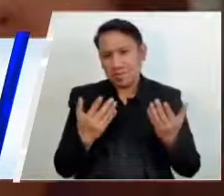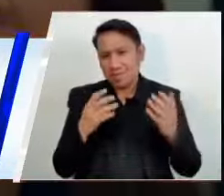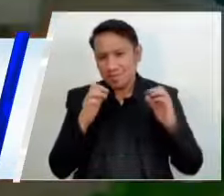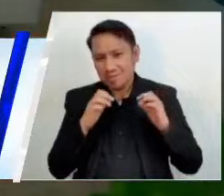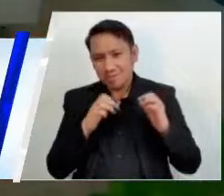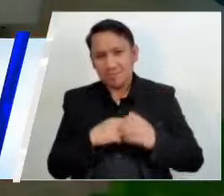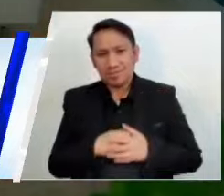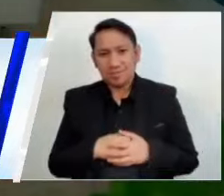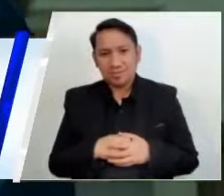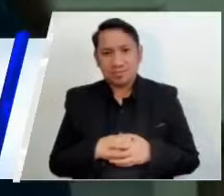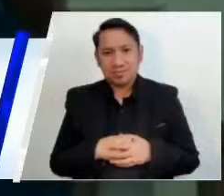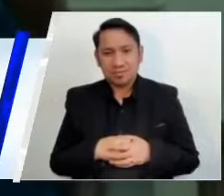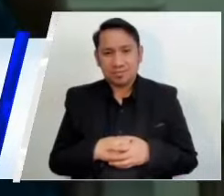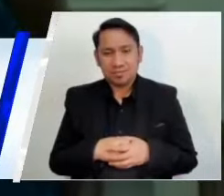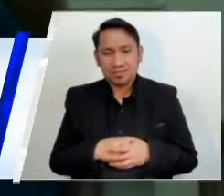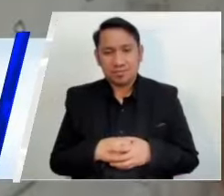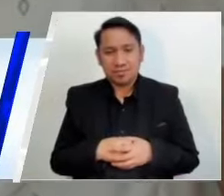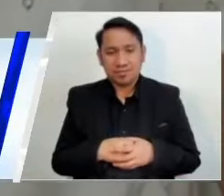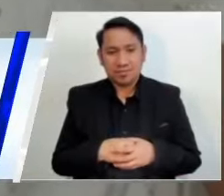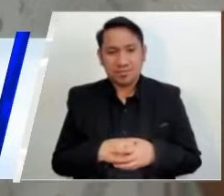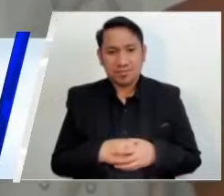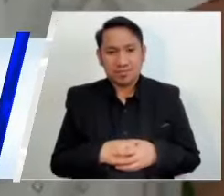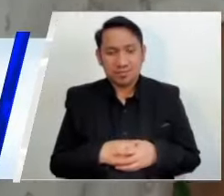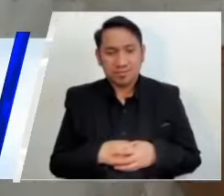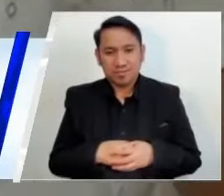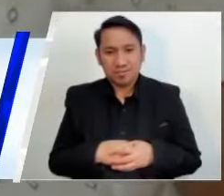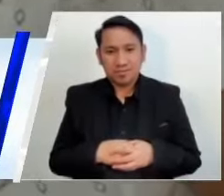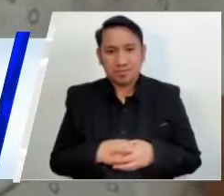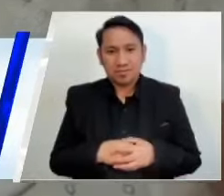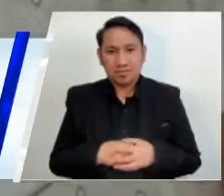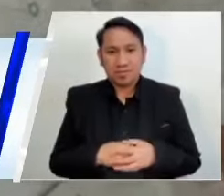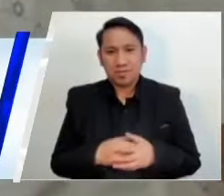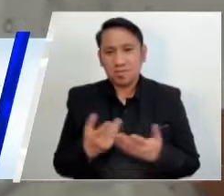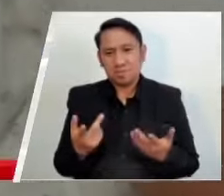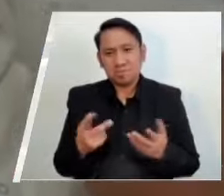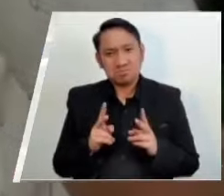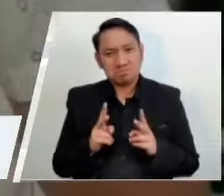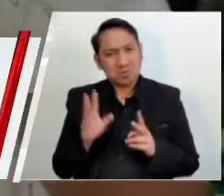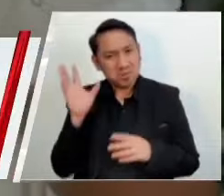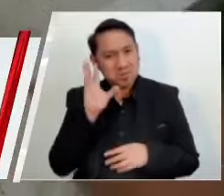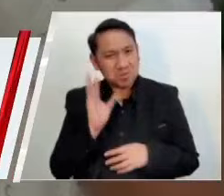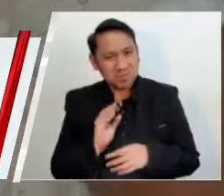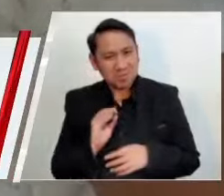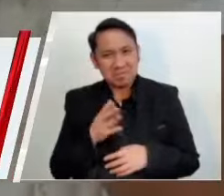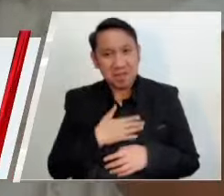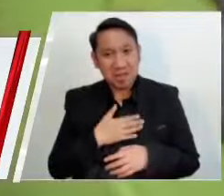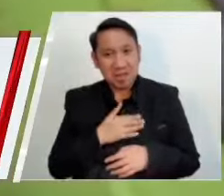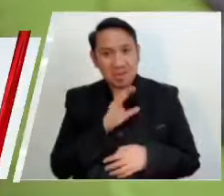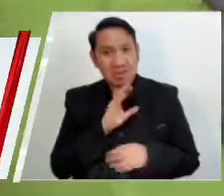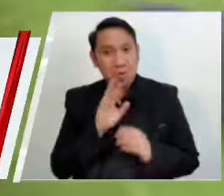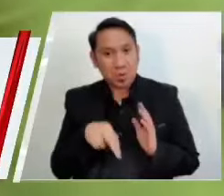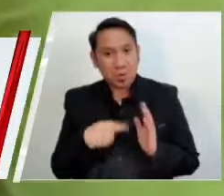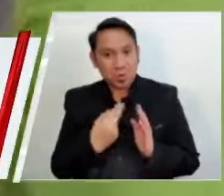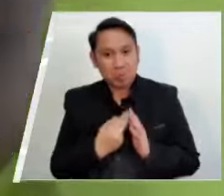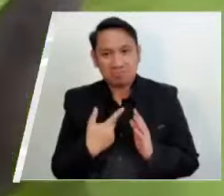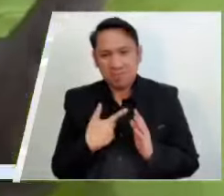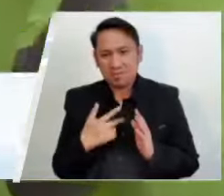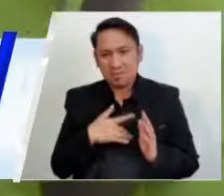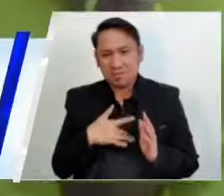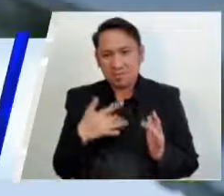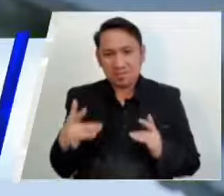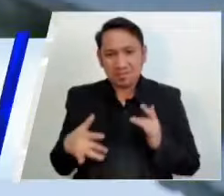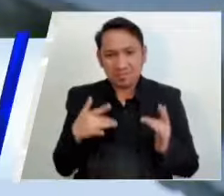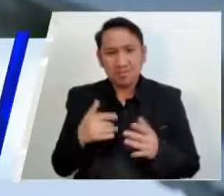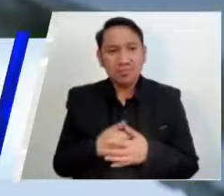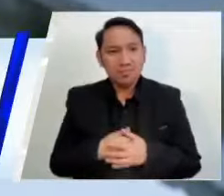na to? Wala namang katao-tao. Medyo kakaiba para sa akin ang karakter na ito ngayon. Exciting! Bukod sa original